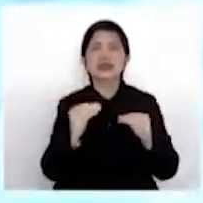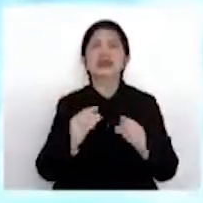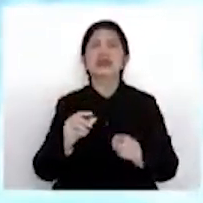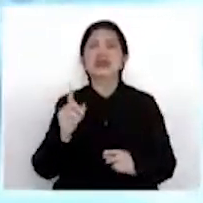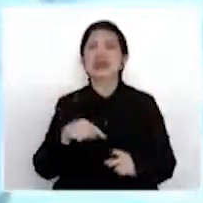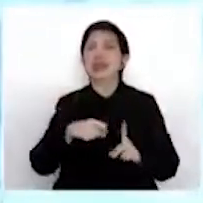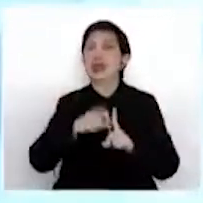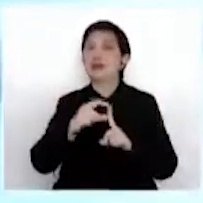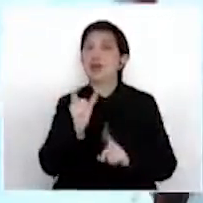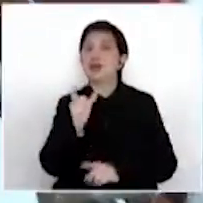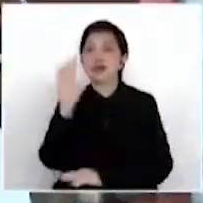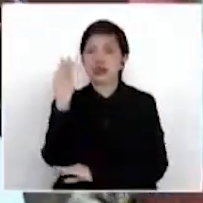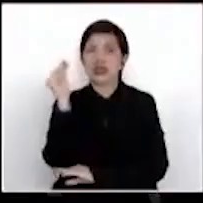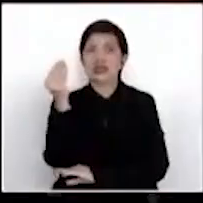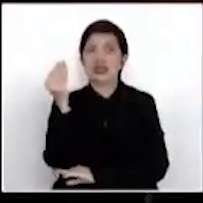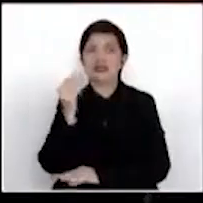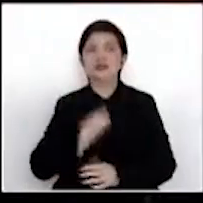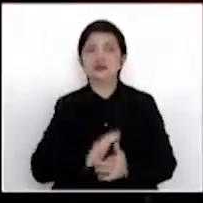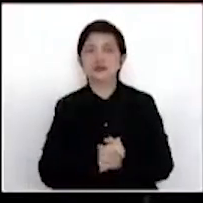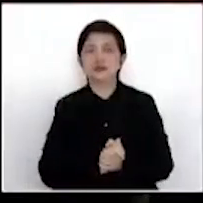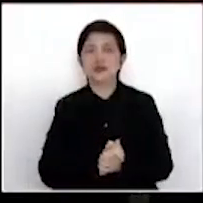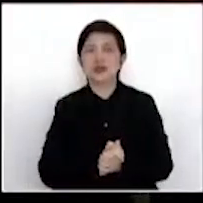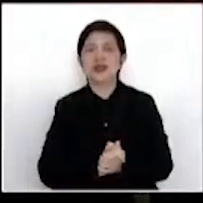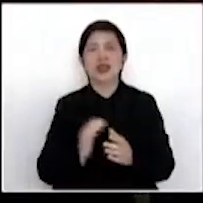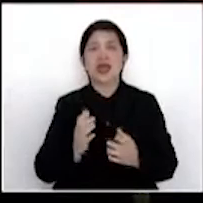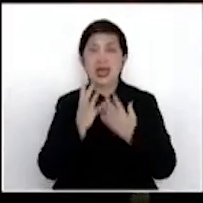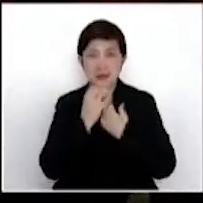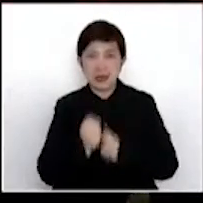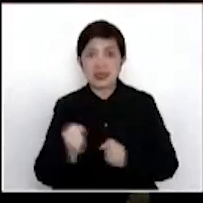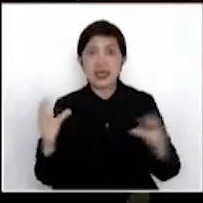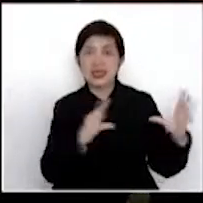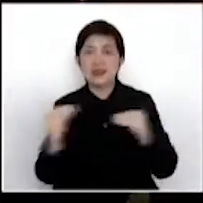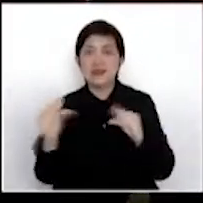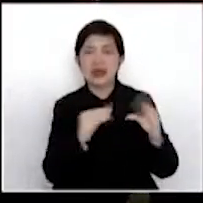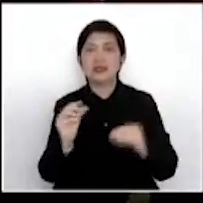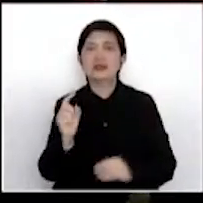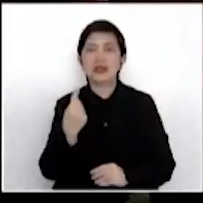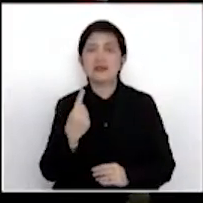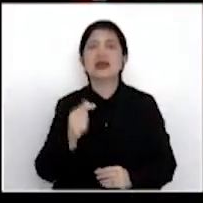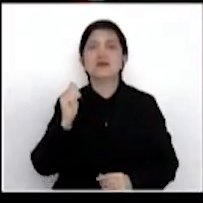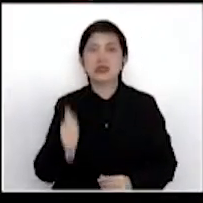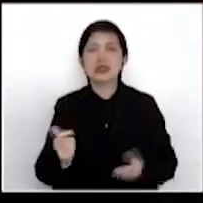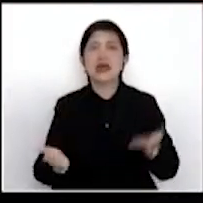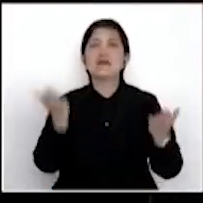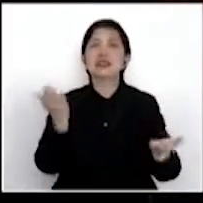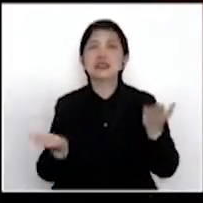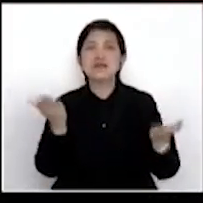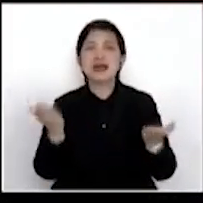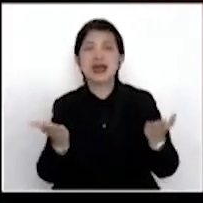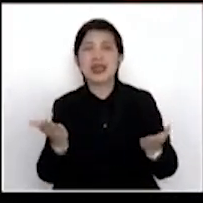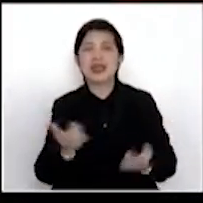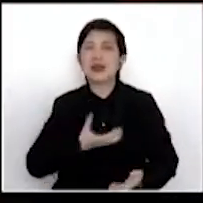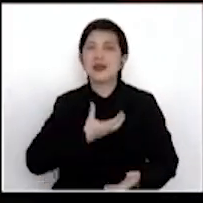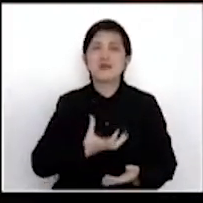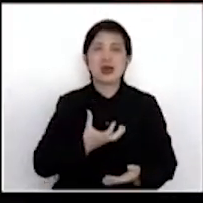umum Provinsi DKI Jakarta baik Semoga debat pertama ini bisa menjadi bahan pertimbangan Anda untuk